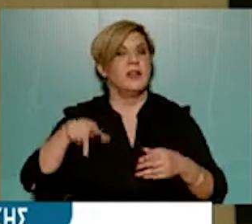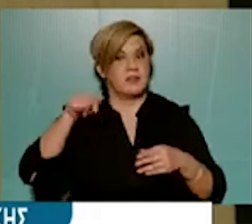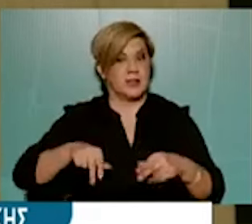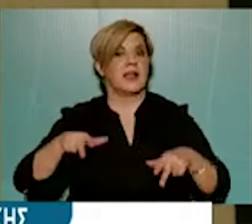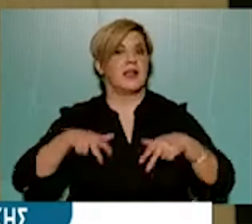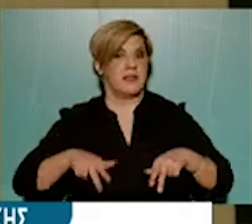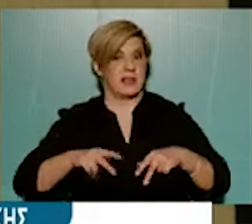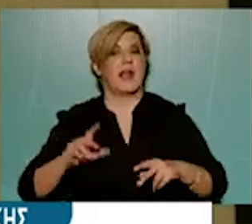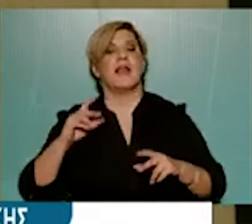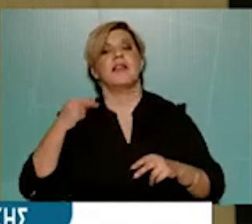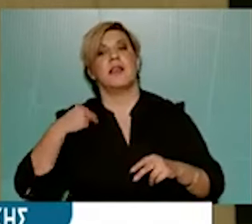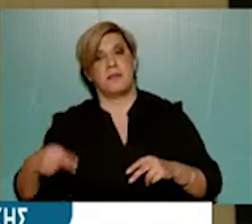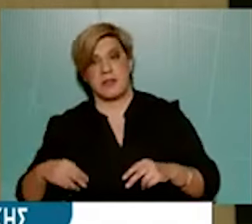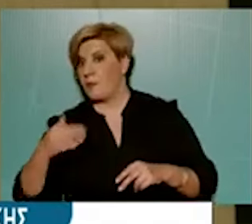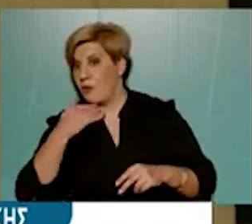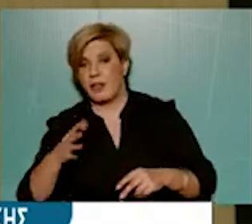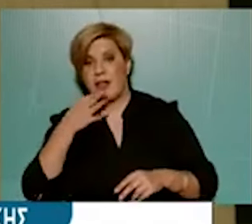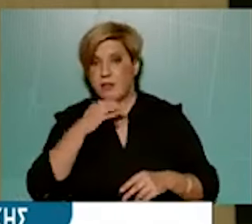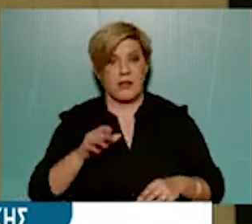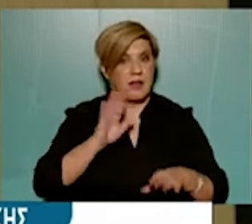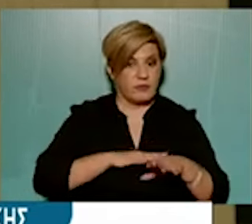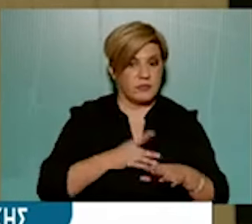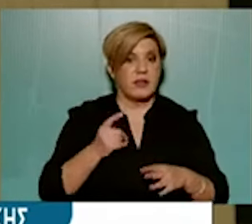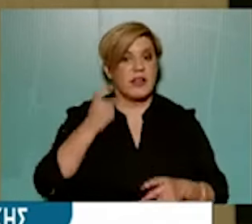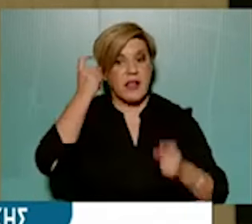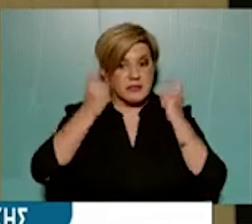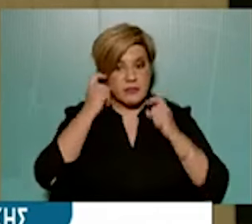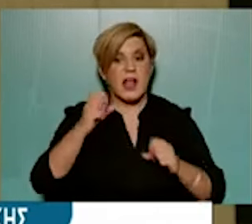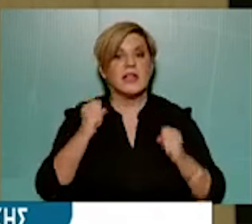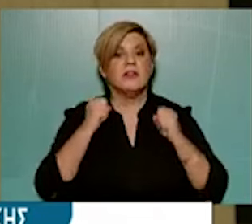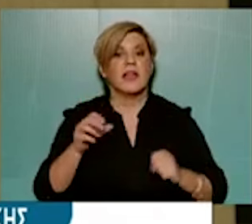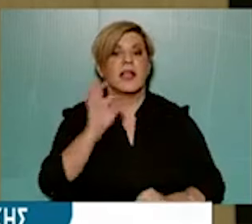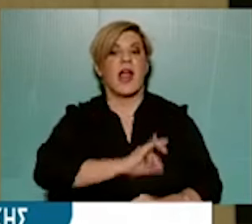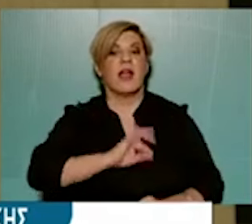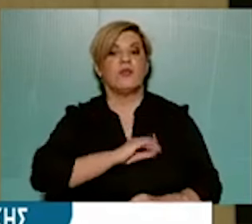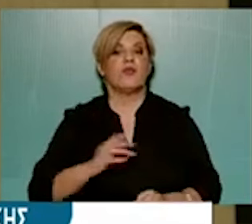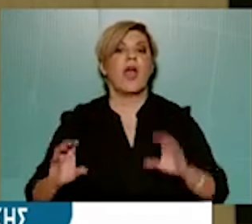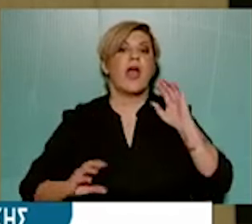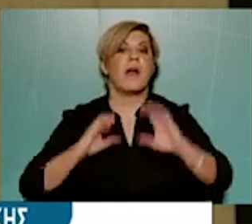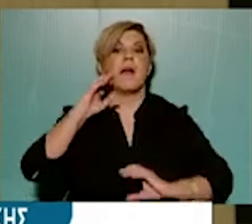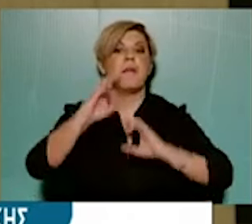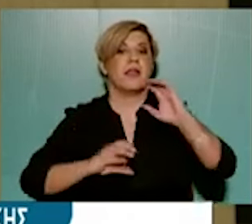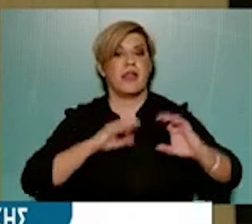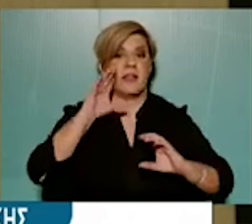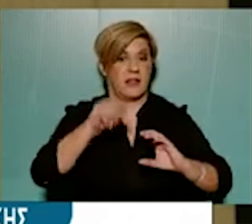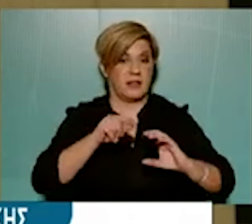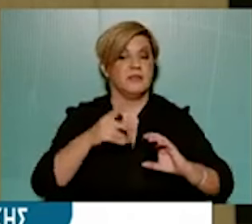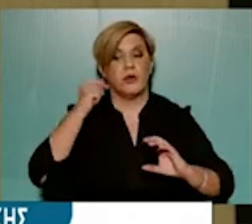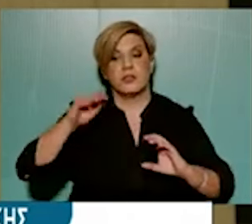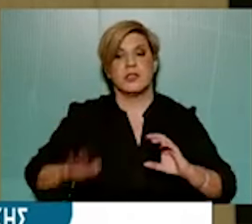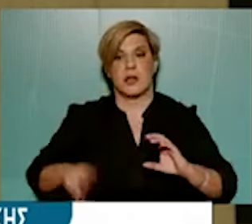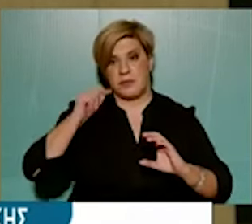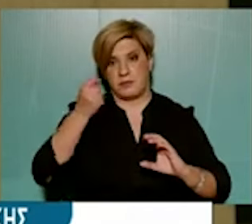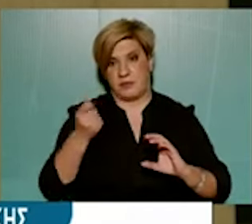σημερινές δημοτικές και περιφερειακές αρχές, ακριβώς γιατί η έγνοια τους είναι να εξασφαλιστούν τα κέρδη του επενδυτή με το βλέμμα στραμμένο στις τσέπες